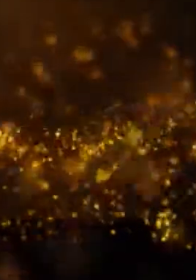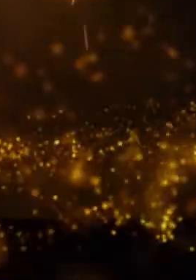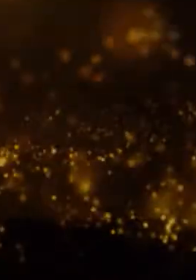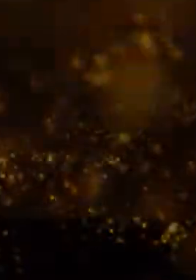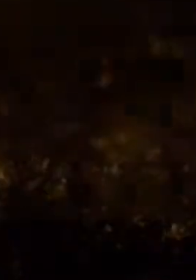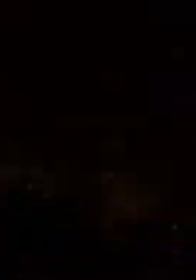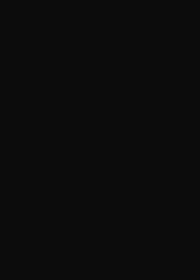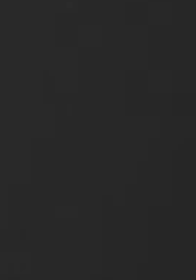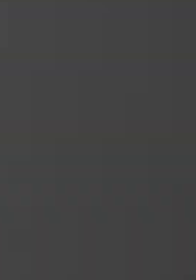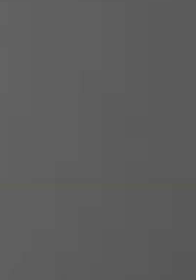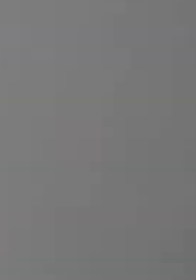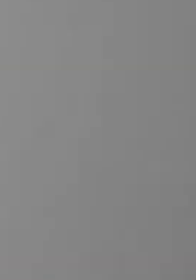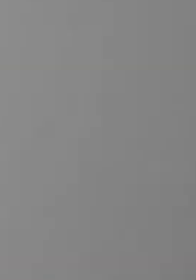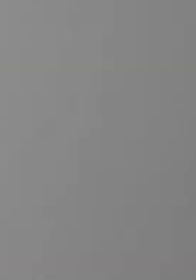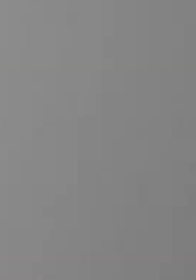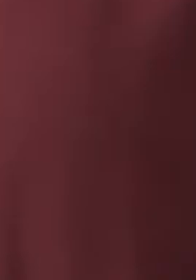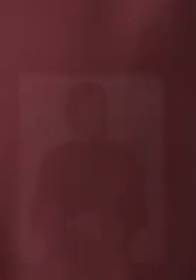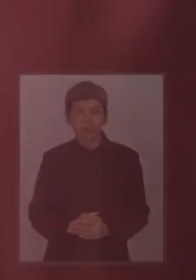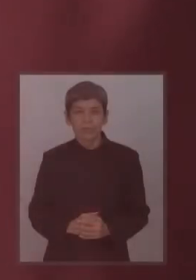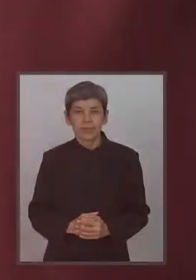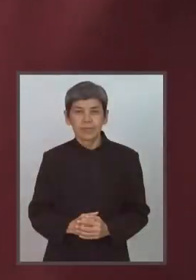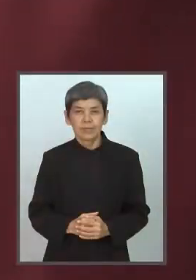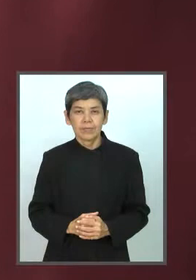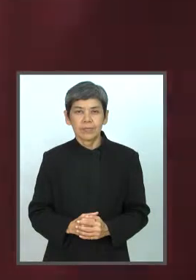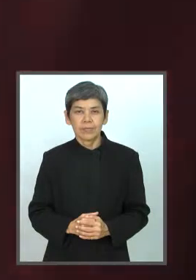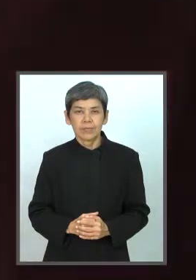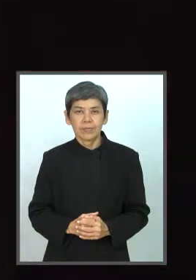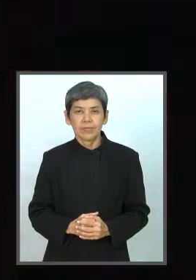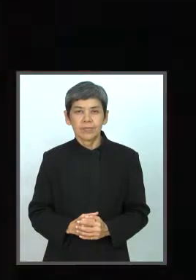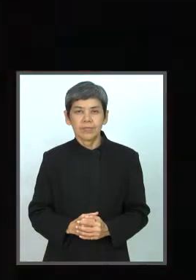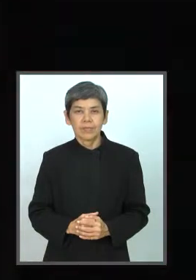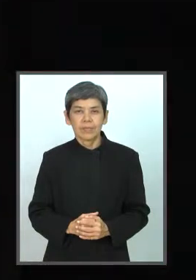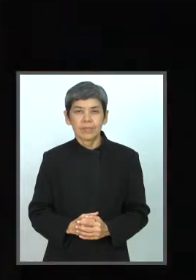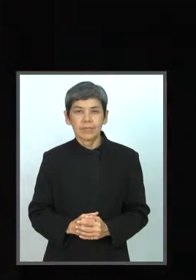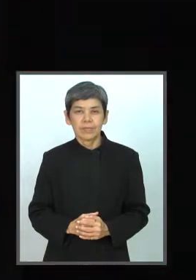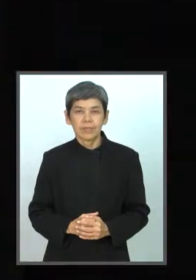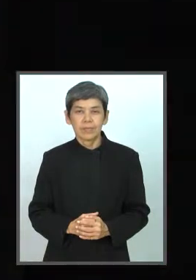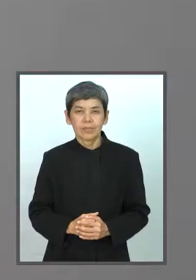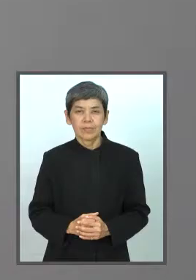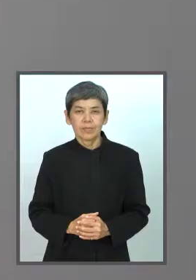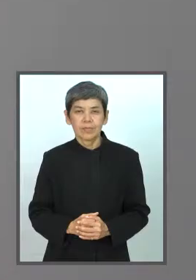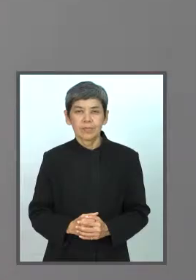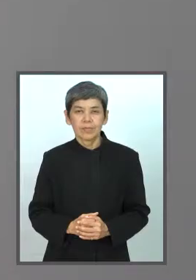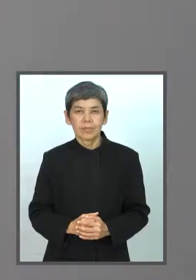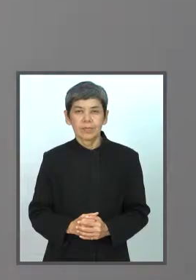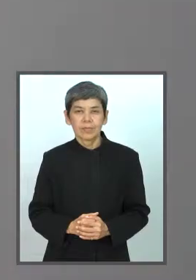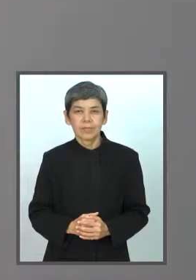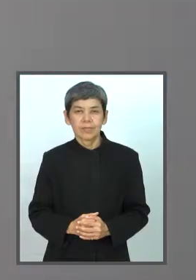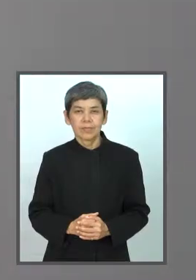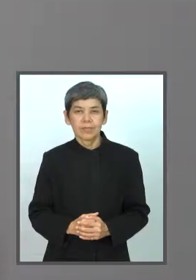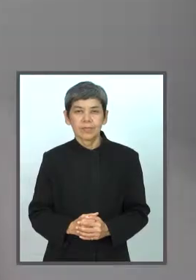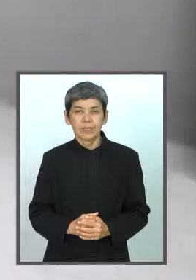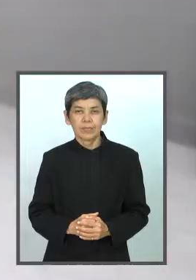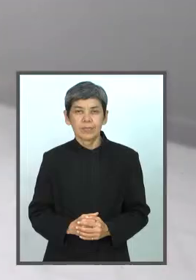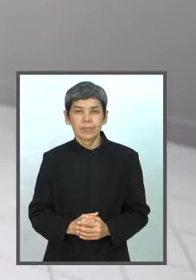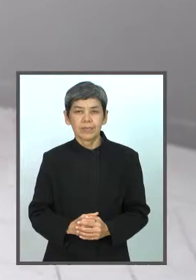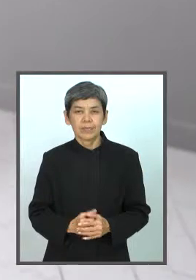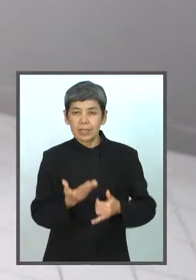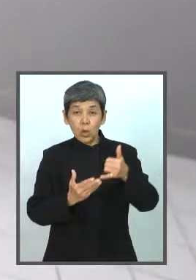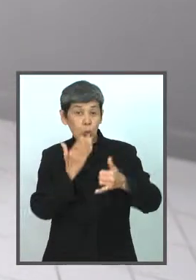ของมนุษย์